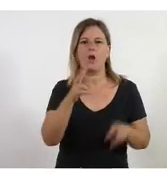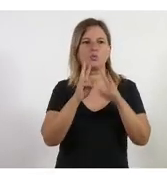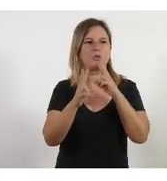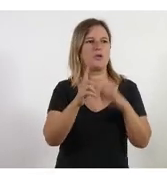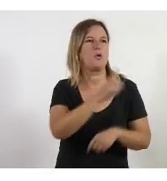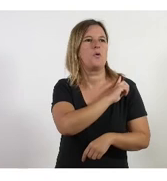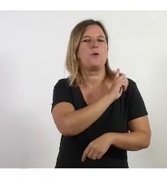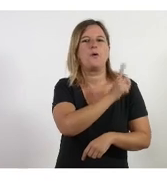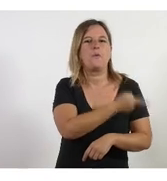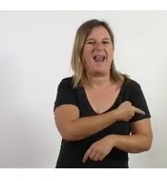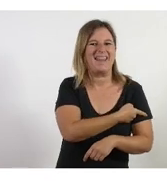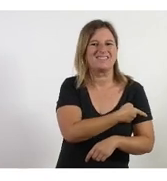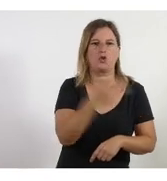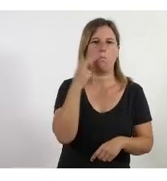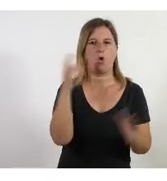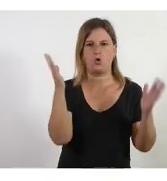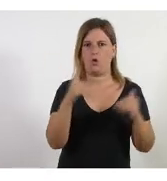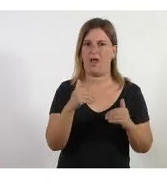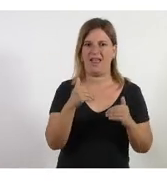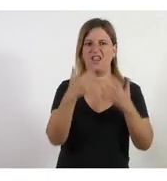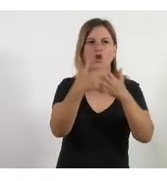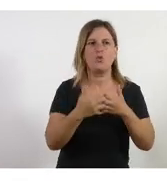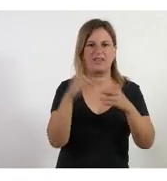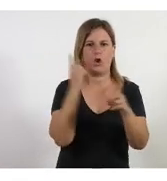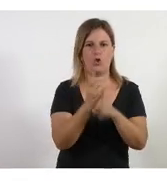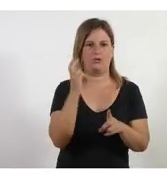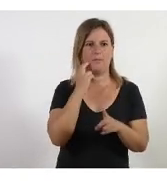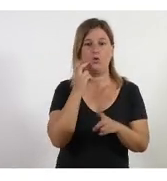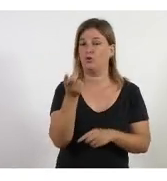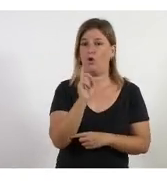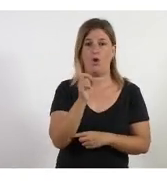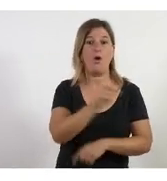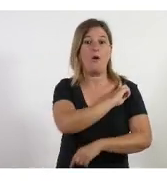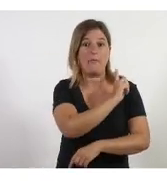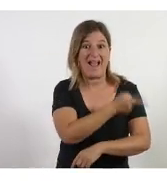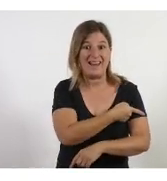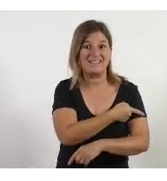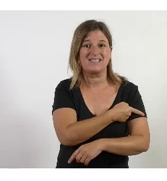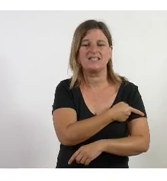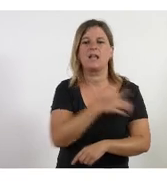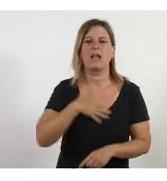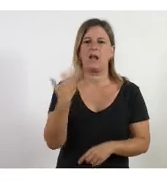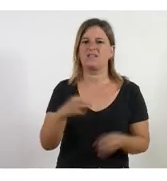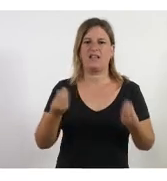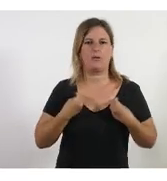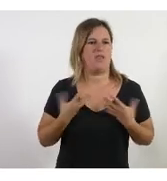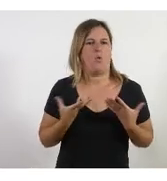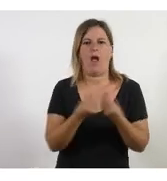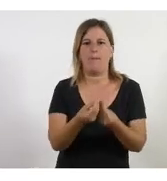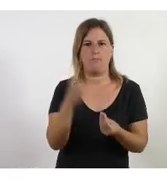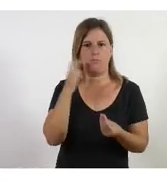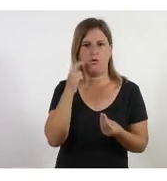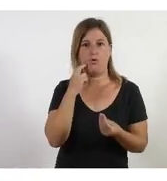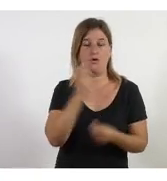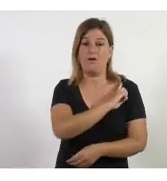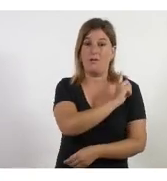No, no, no, no. Els valents no combaten la por, sinó que conviuen amb la por. Tots els valents tenen por, o les valentes. El